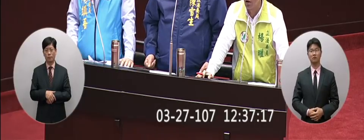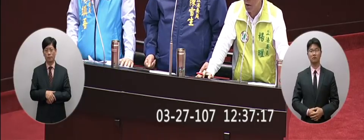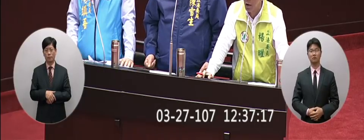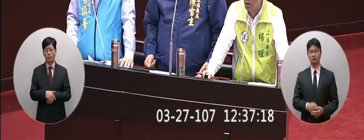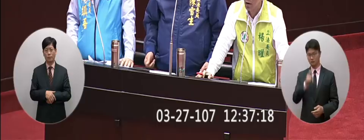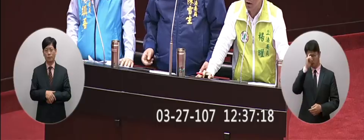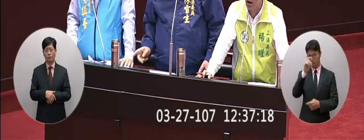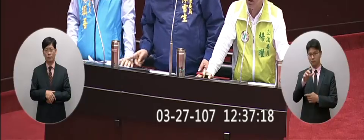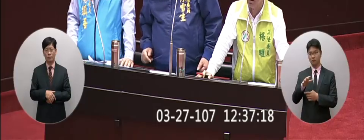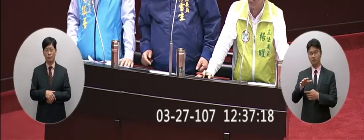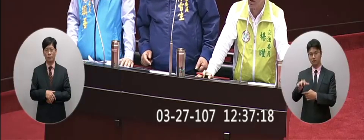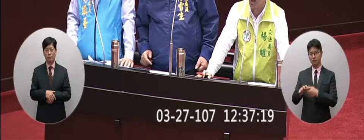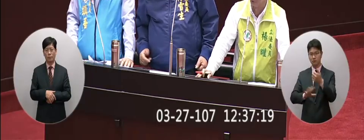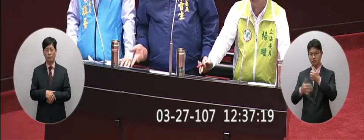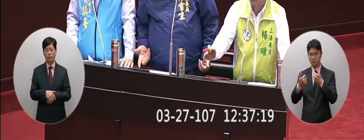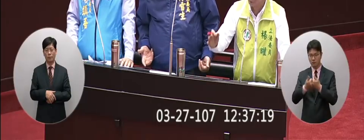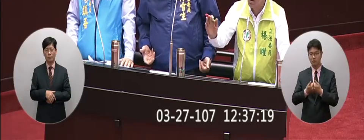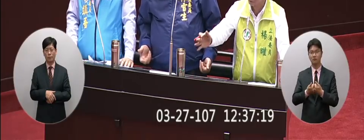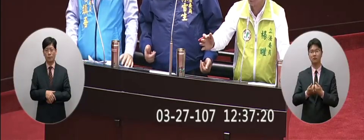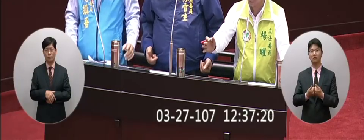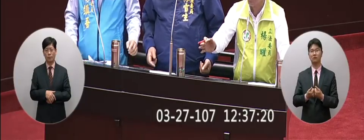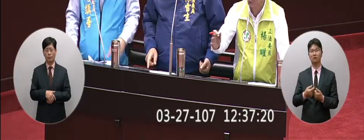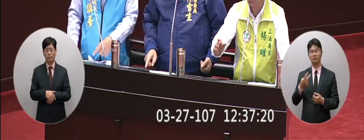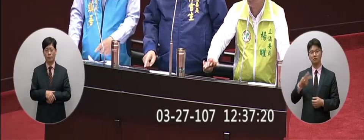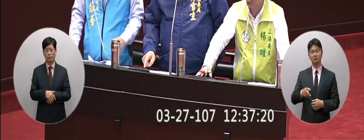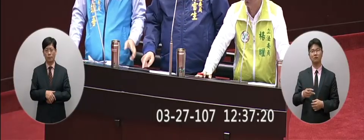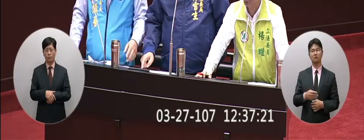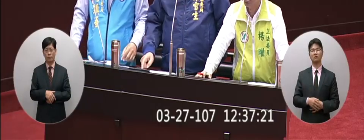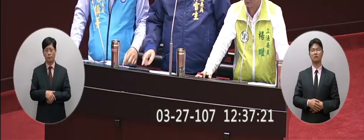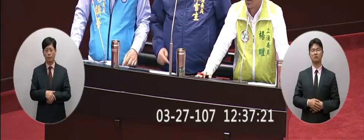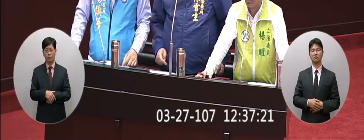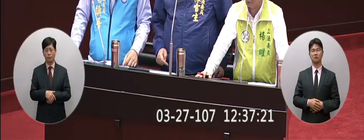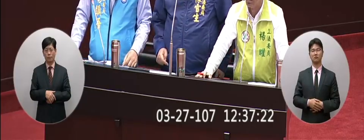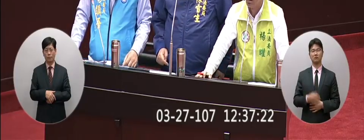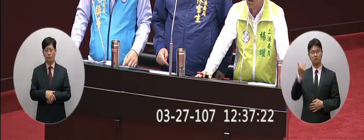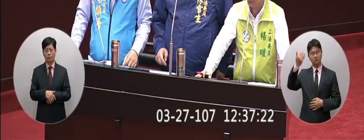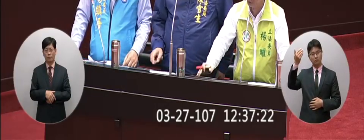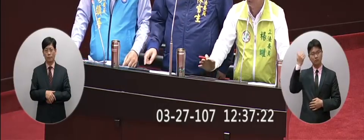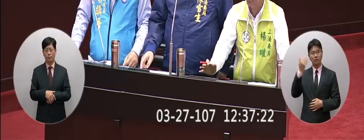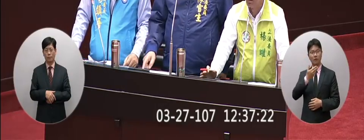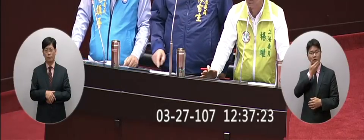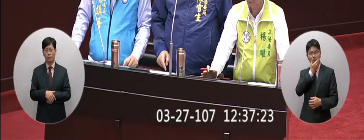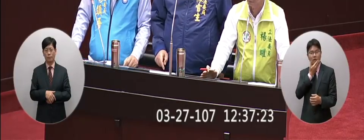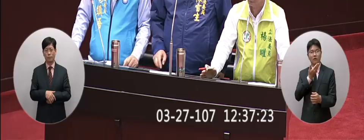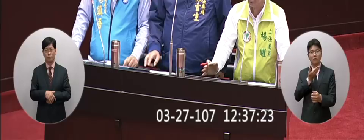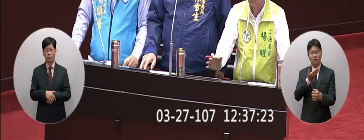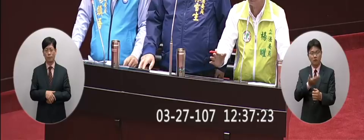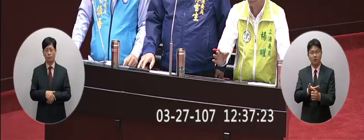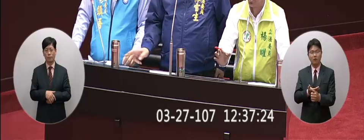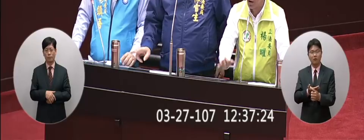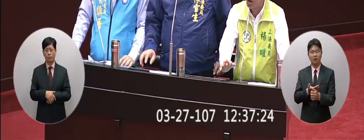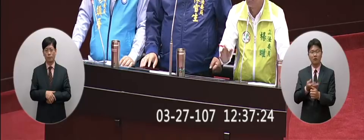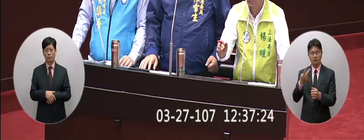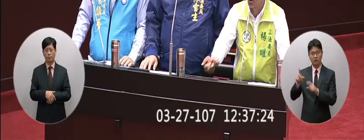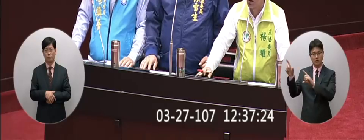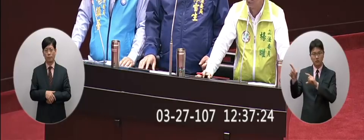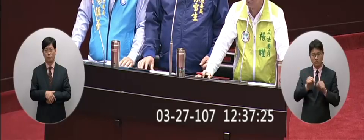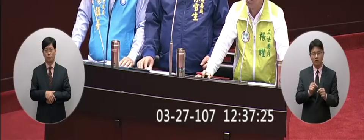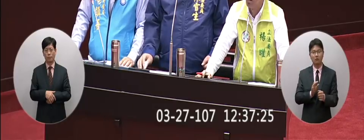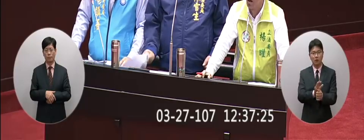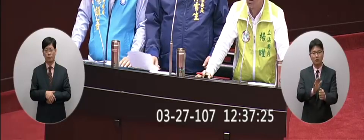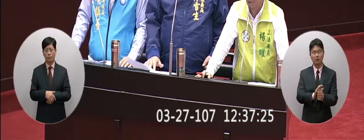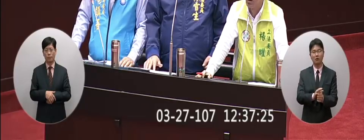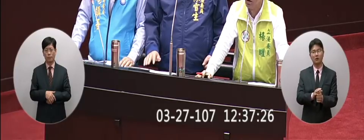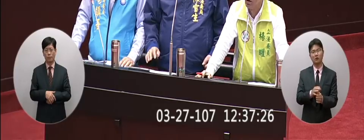希望农委会这边可以比照先前那一波离牧，给予部分的转业辅导